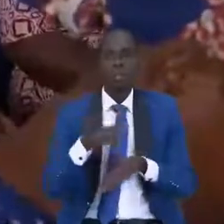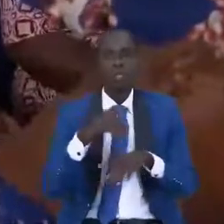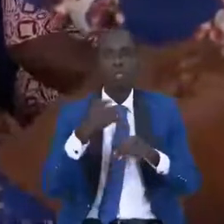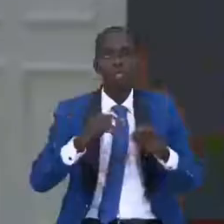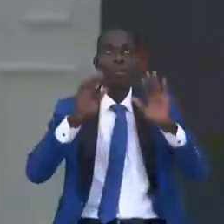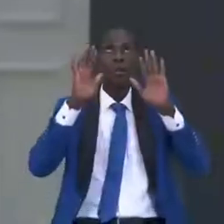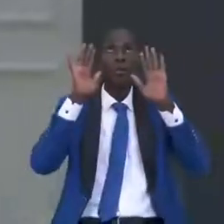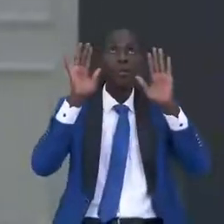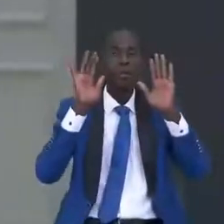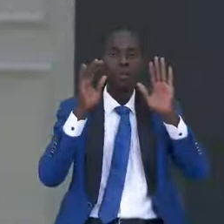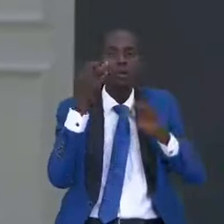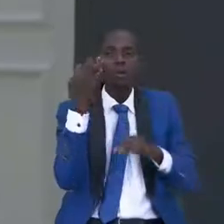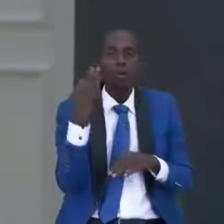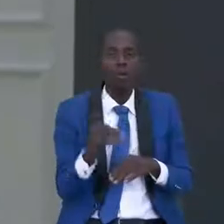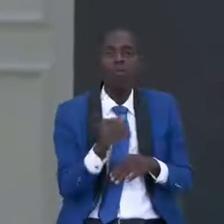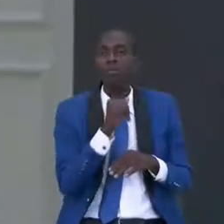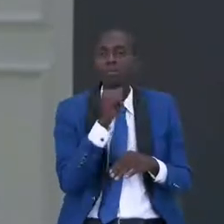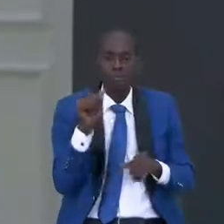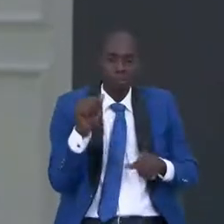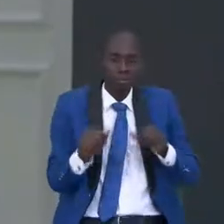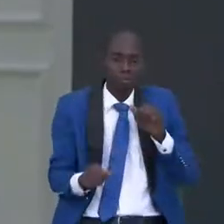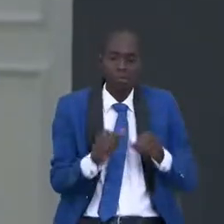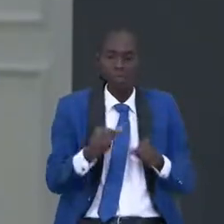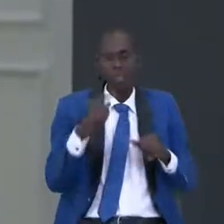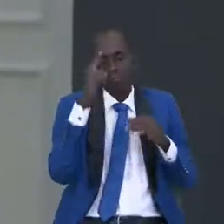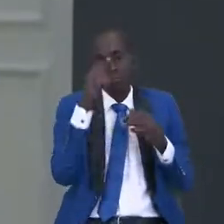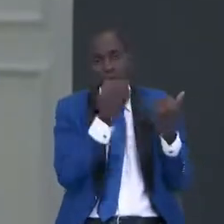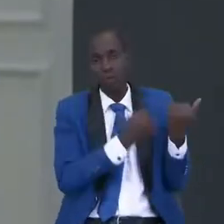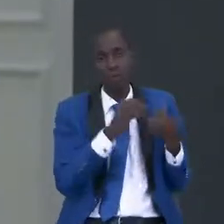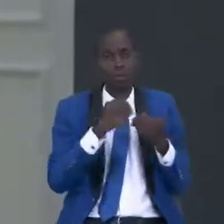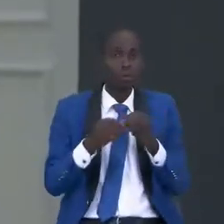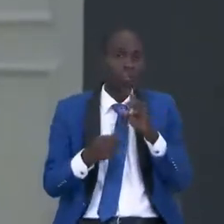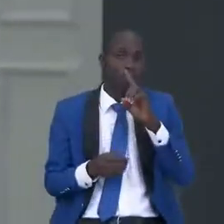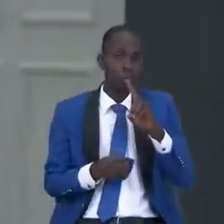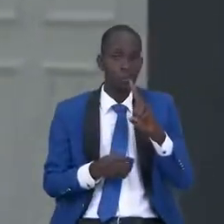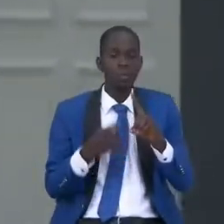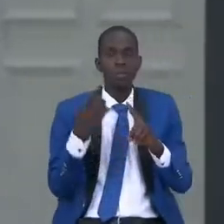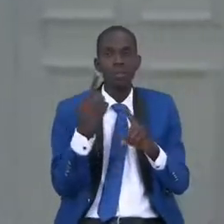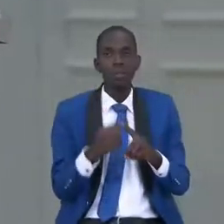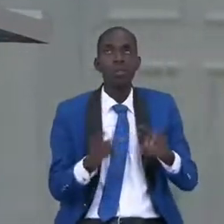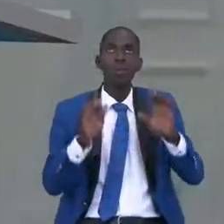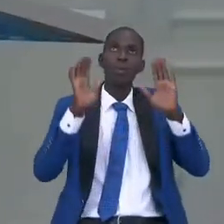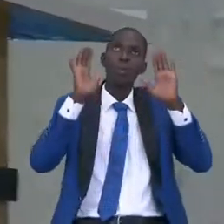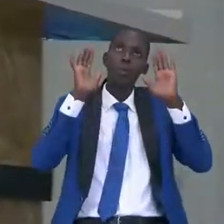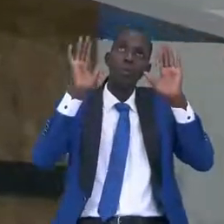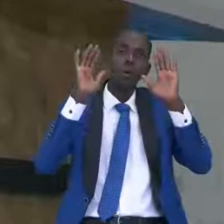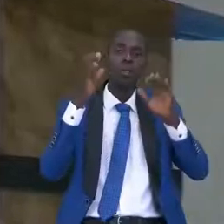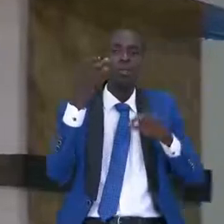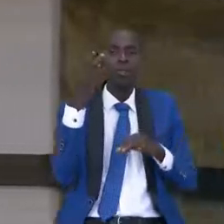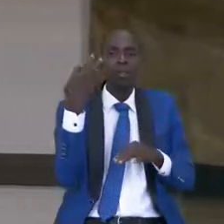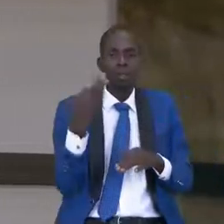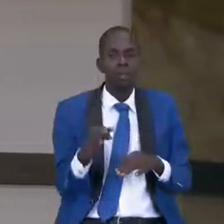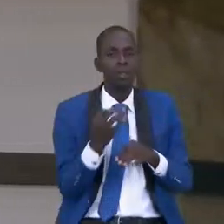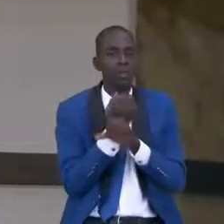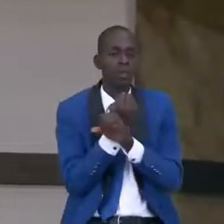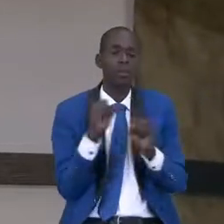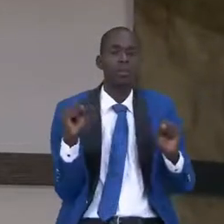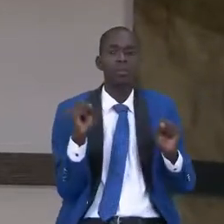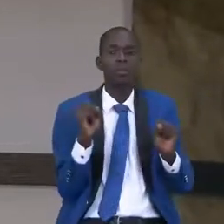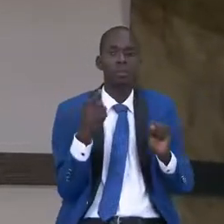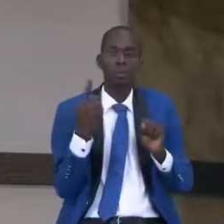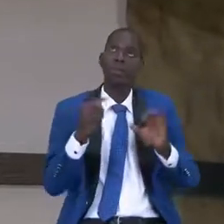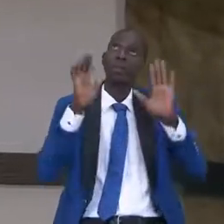nous allons voir les prodiges de la foi inébranlable. Premièrement, c'est le prodige du salut. Le